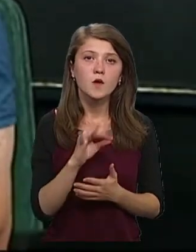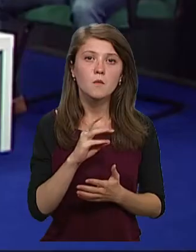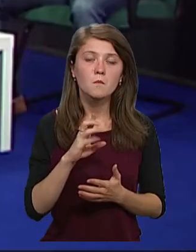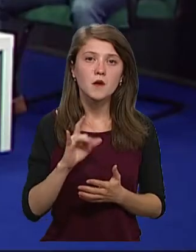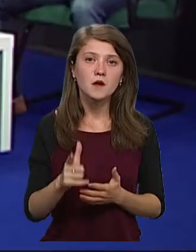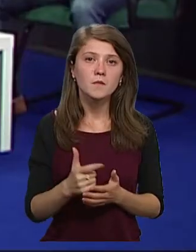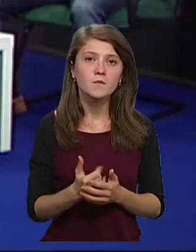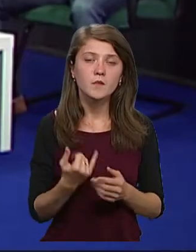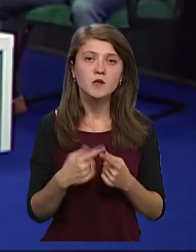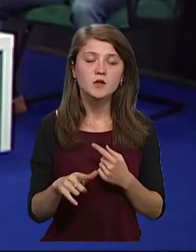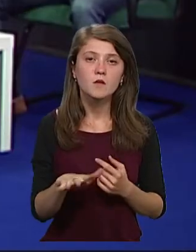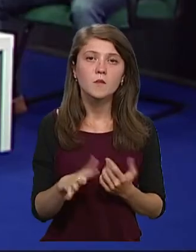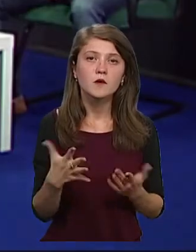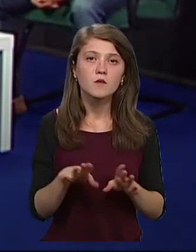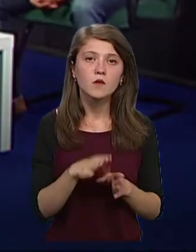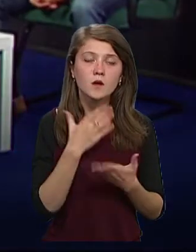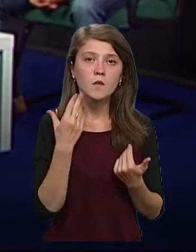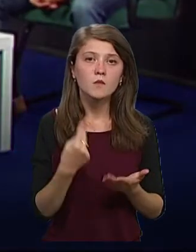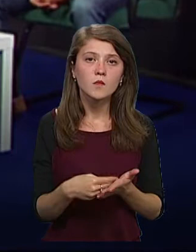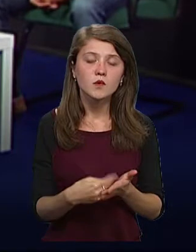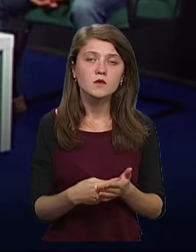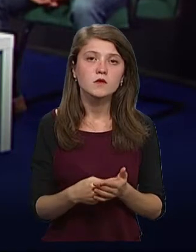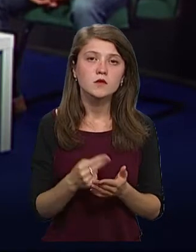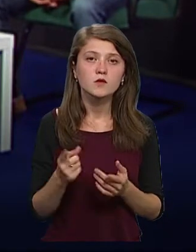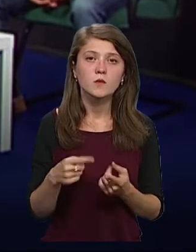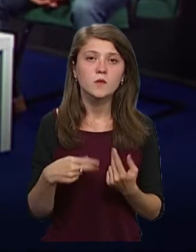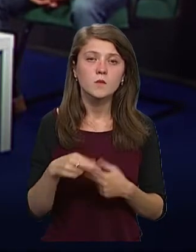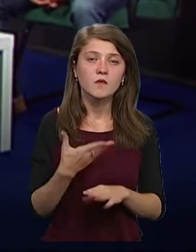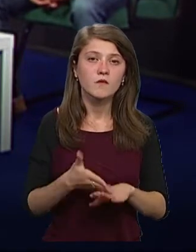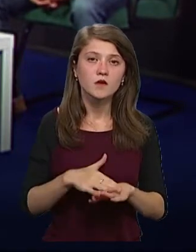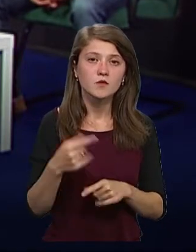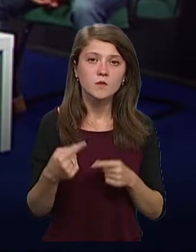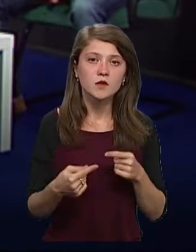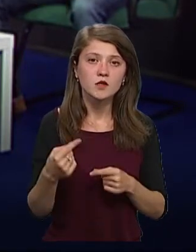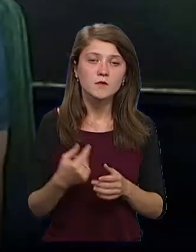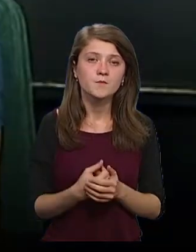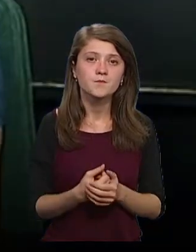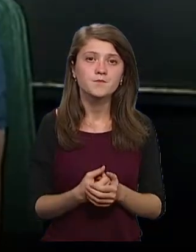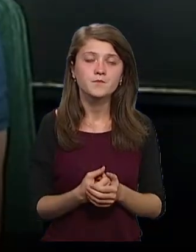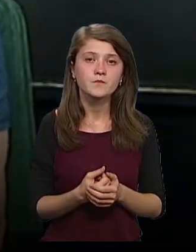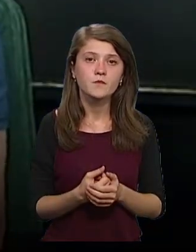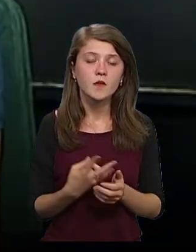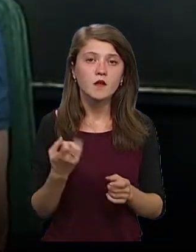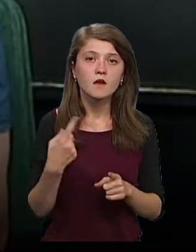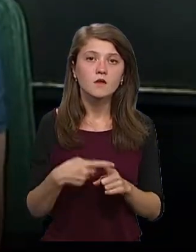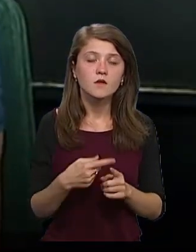і інша громада, де нема такого бюджету творчого підприємства, важко суперничати. І коли ще на додаток малий